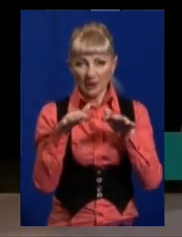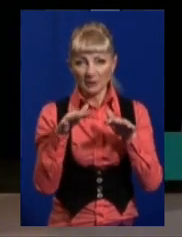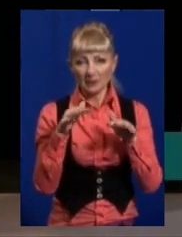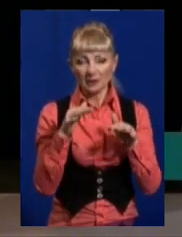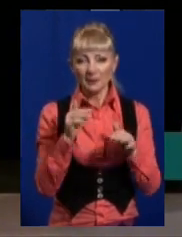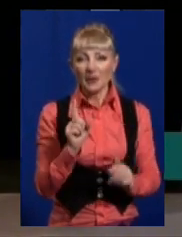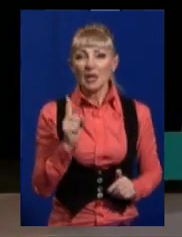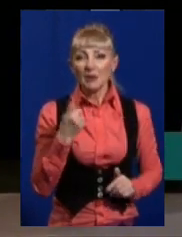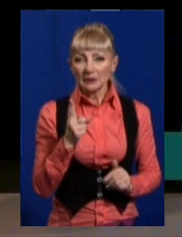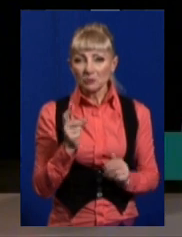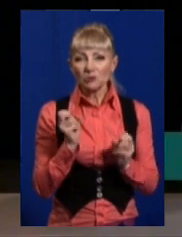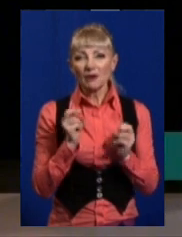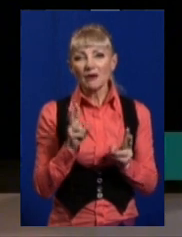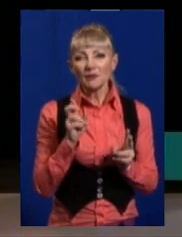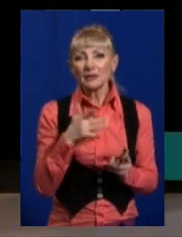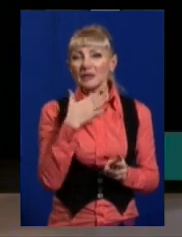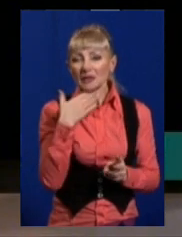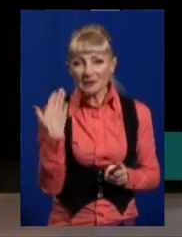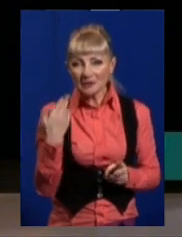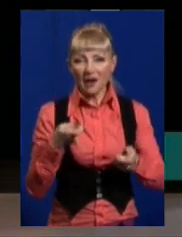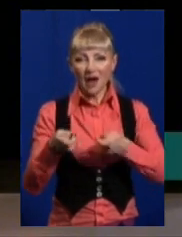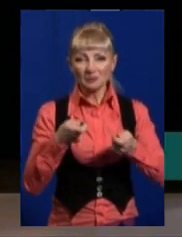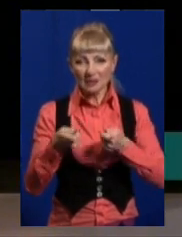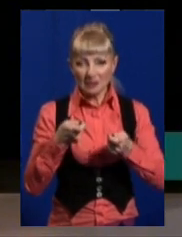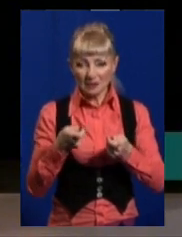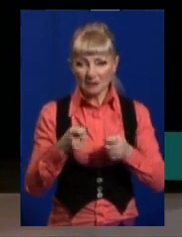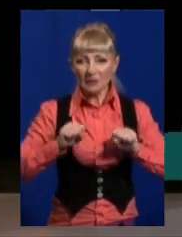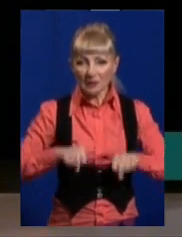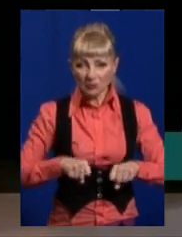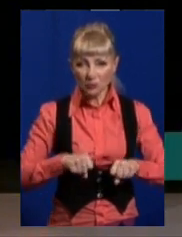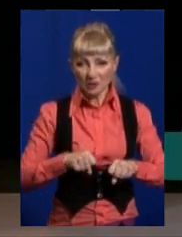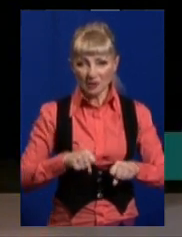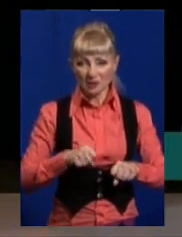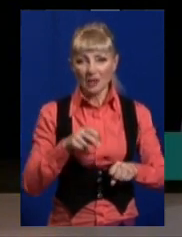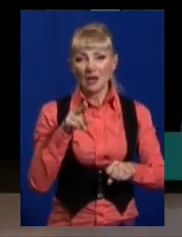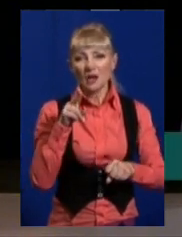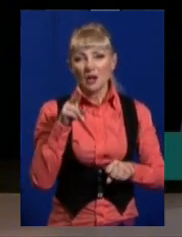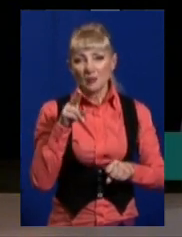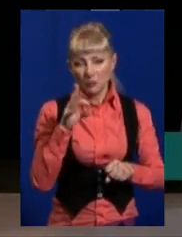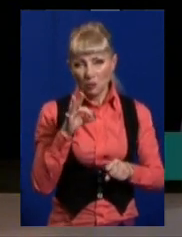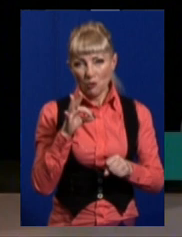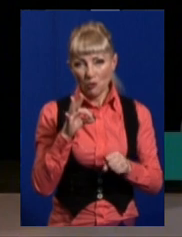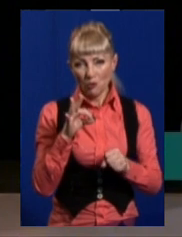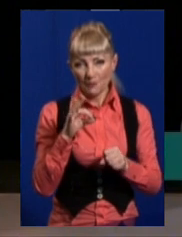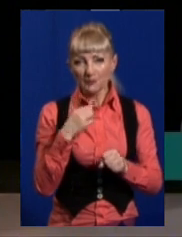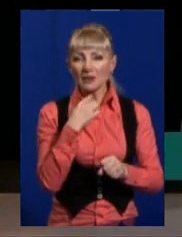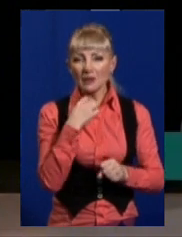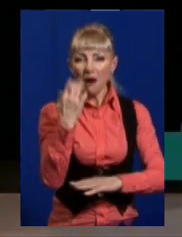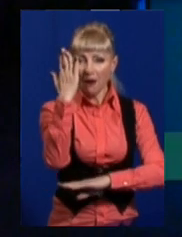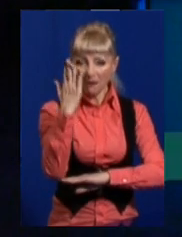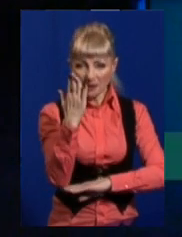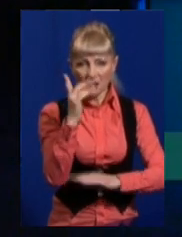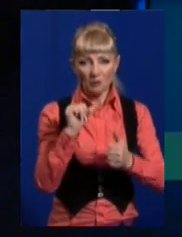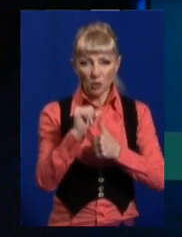як би ми не хотіли цього, адміністративний ресурс, ресурс по мобілізації голосів, особливо в